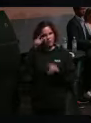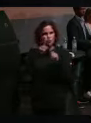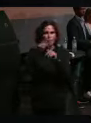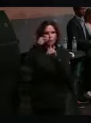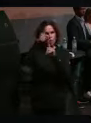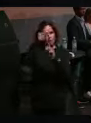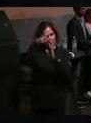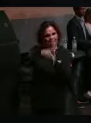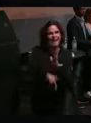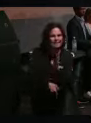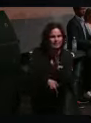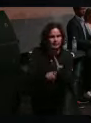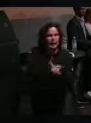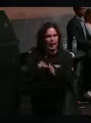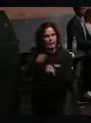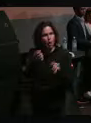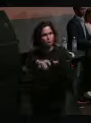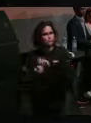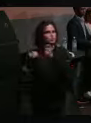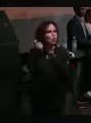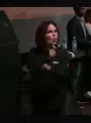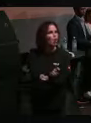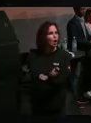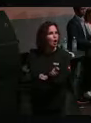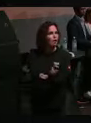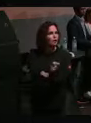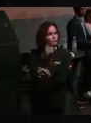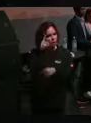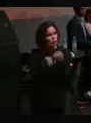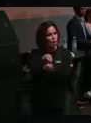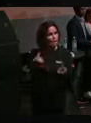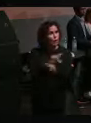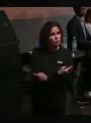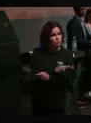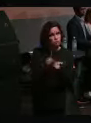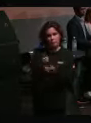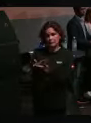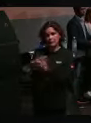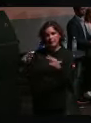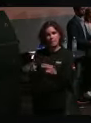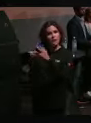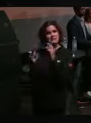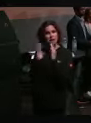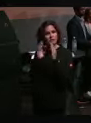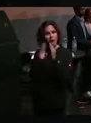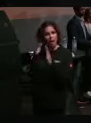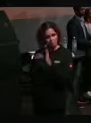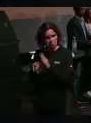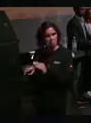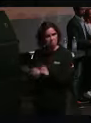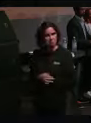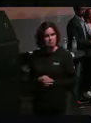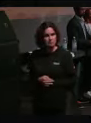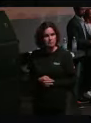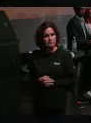lite länge om att snu det och se si, vad om vi gör det på andra måten sån som Parisavtalen sa då. Sant? Vi enige